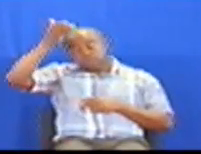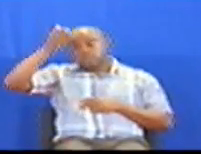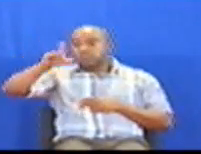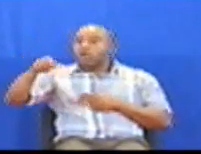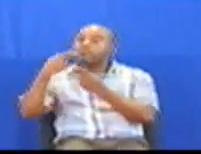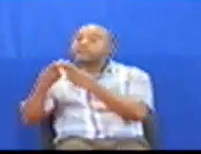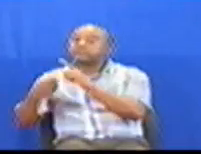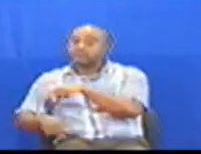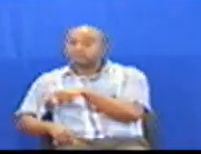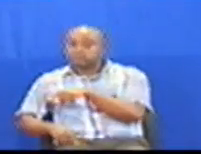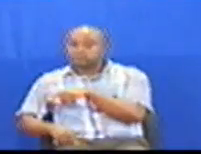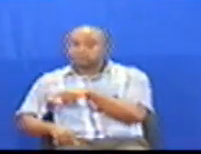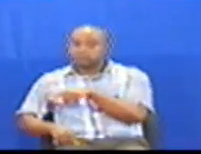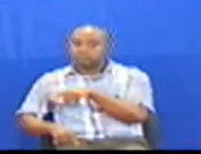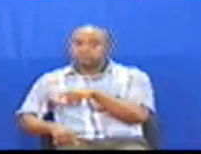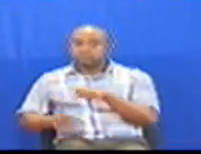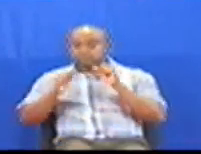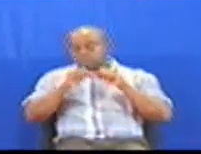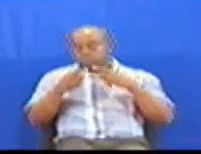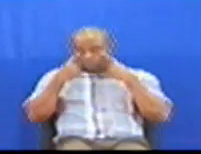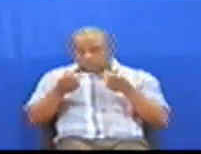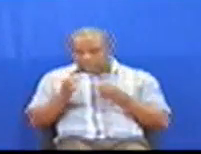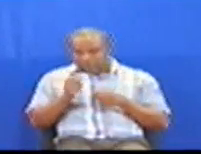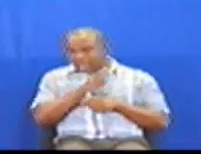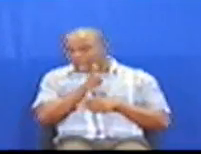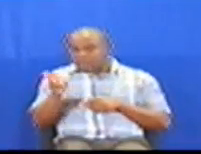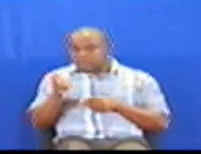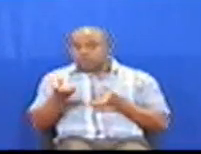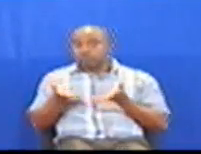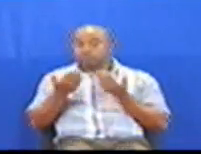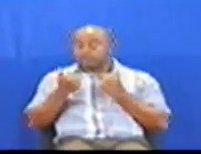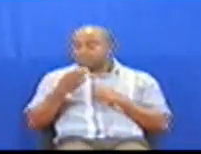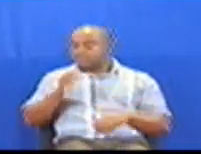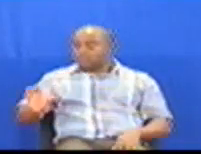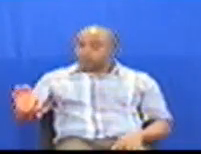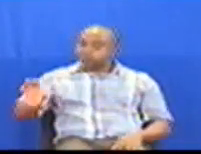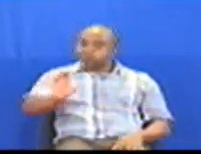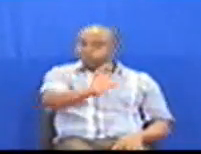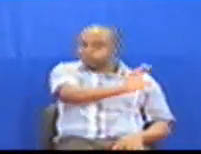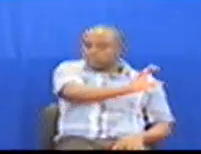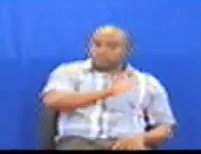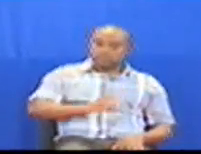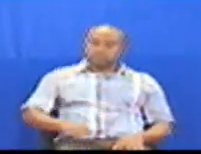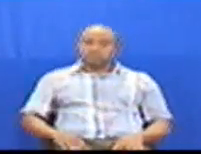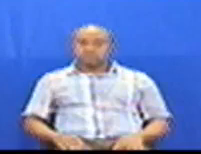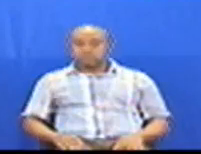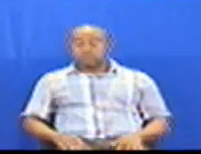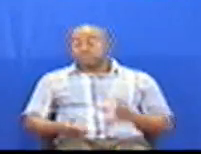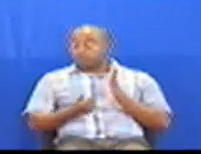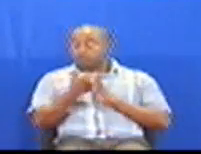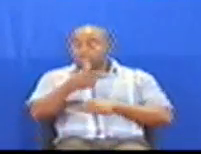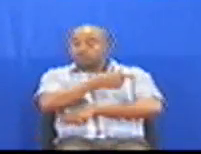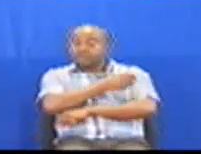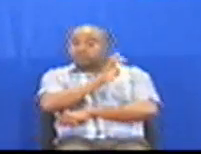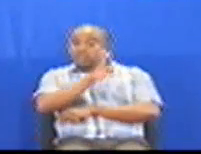hela, basi tuangalie namna ambavyo halmashauri zetu zinaweza zikatoa pesa ili kwamba hospitali ya wilaya ikamilika, basi